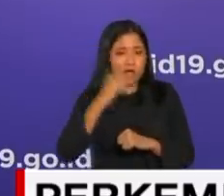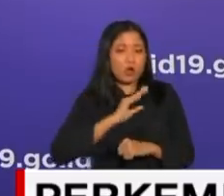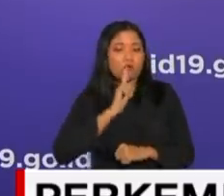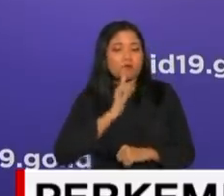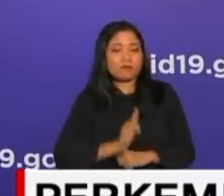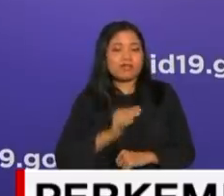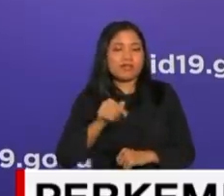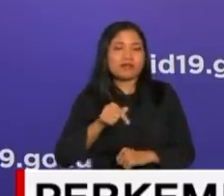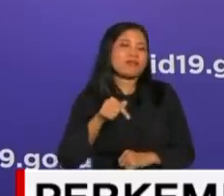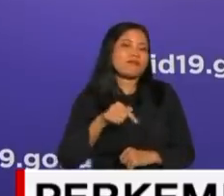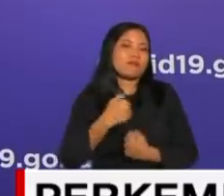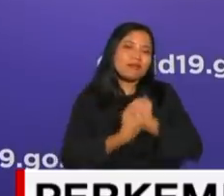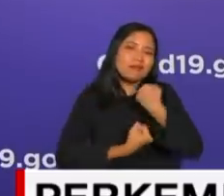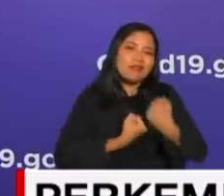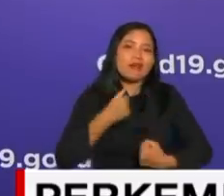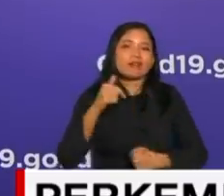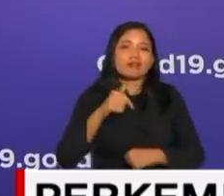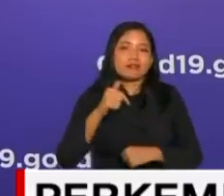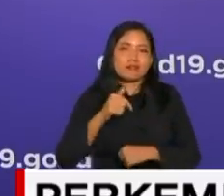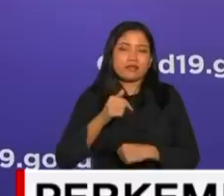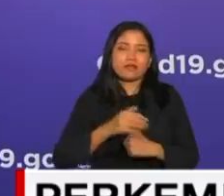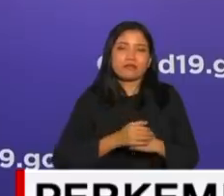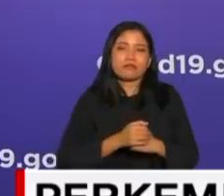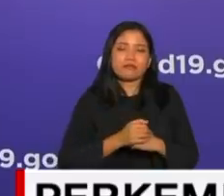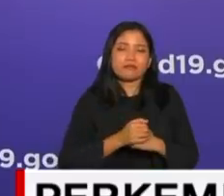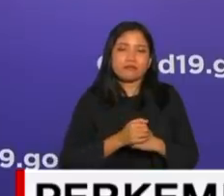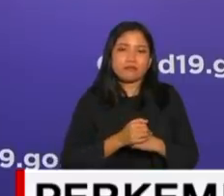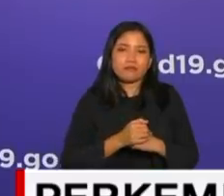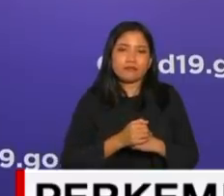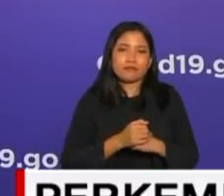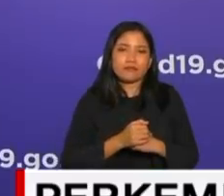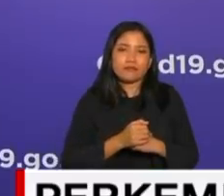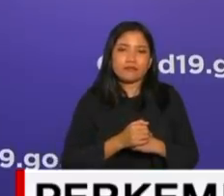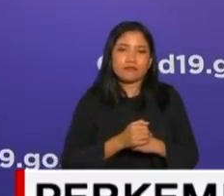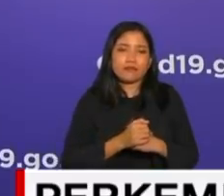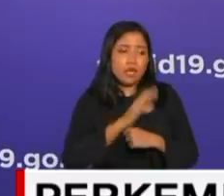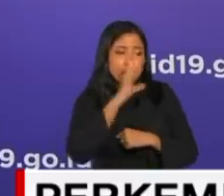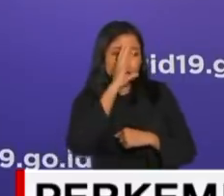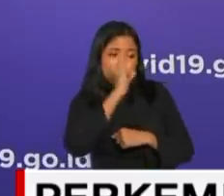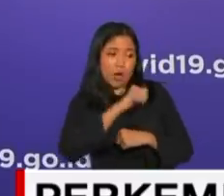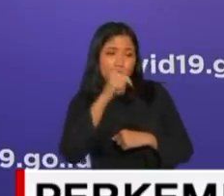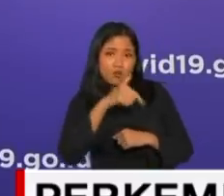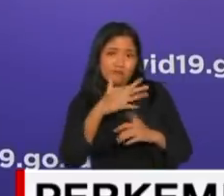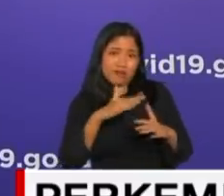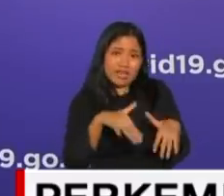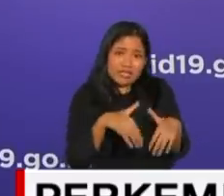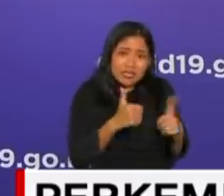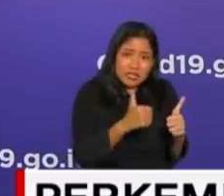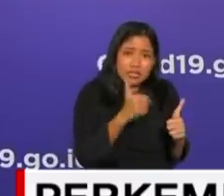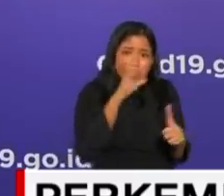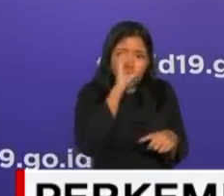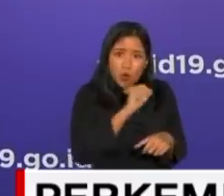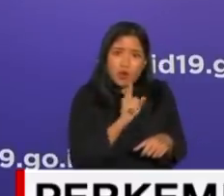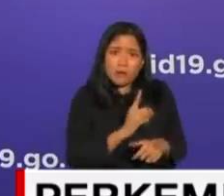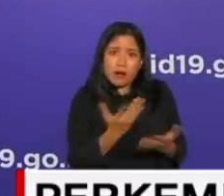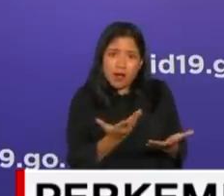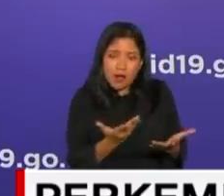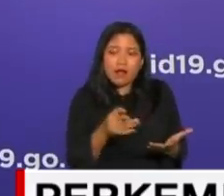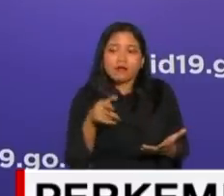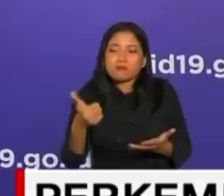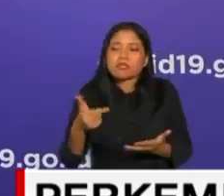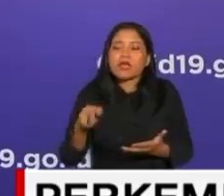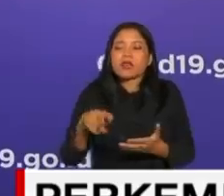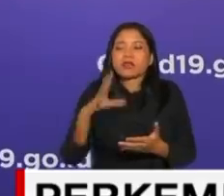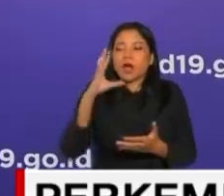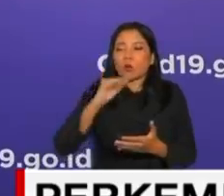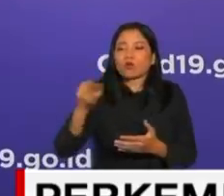ini Hai indikator keberhasilan kita adalah seberapa banyak kita bisa mengendalikan pertambahan kasus baru